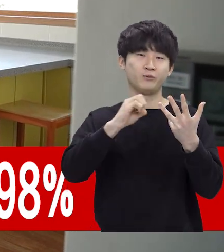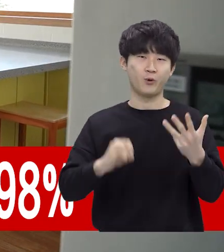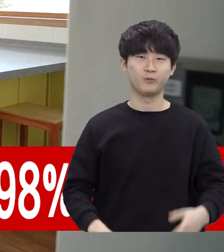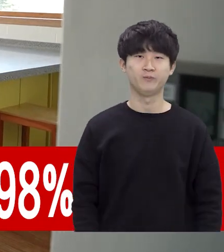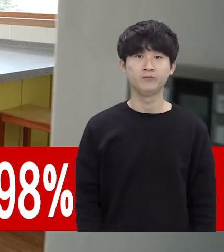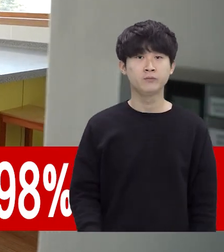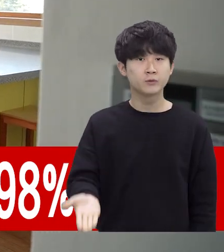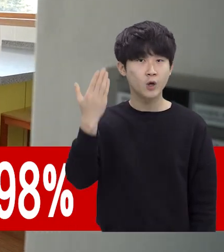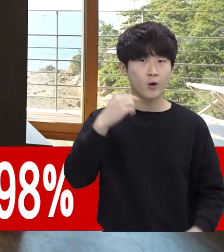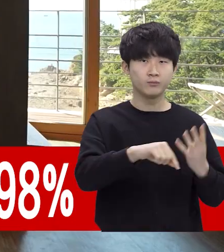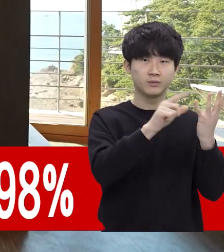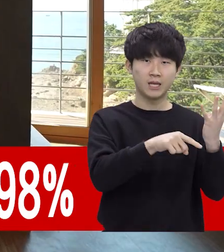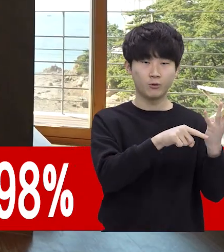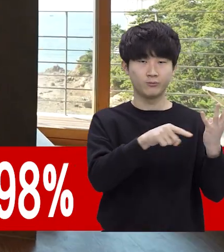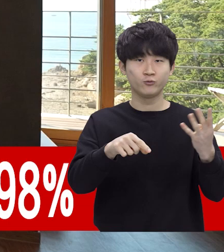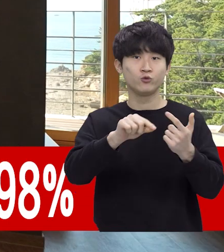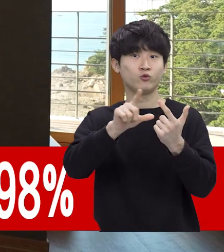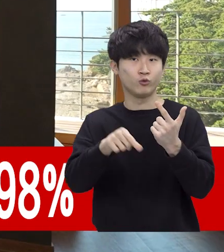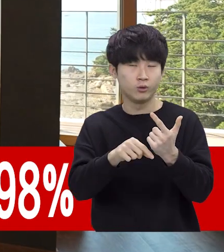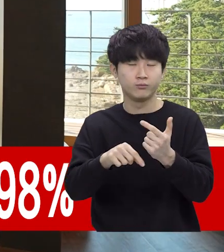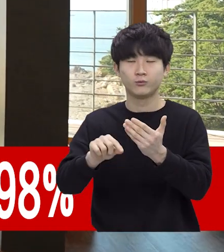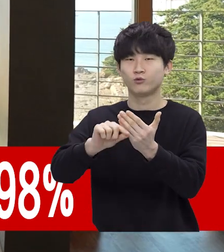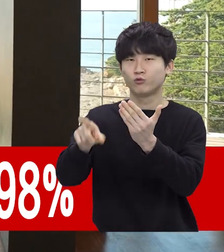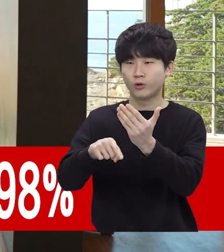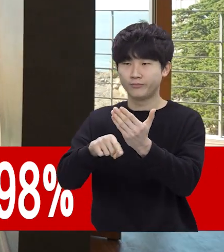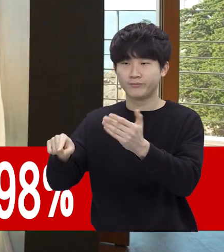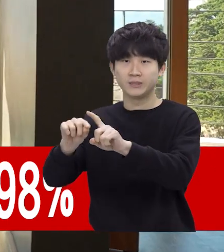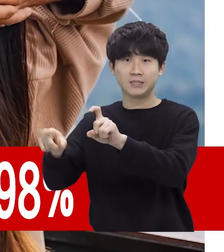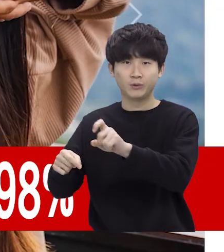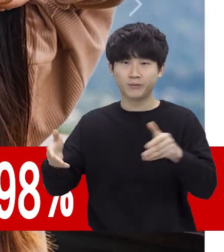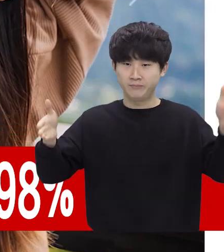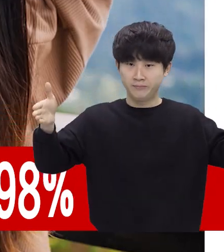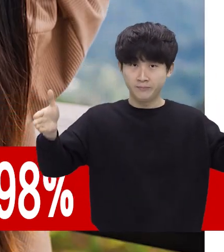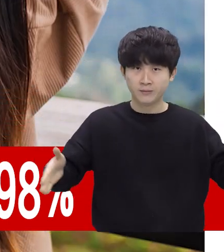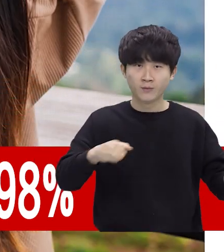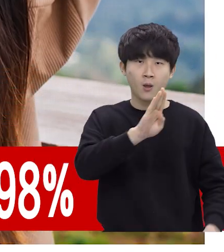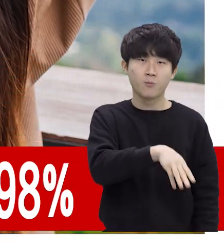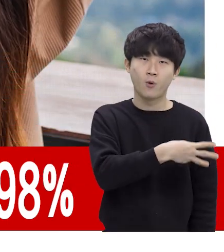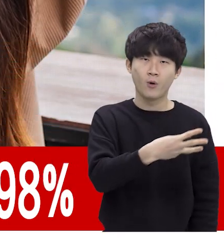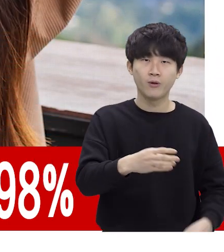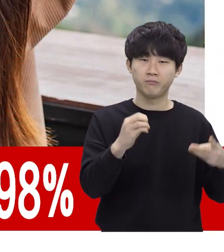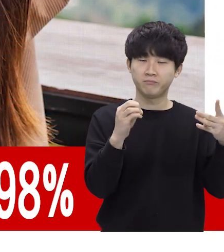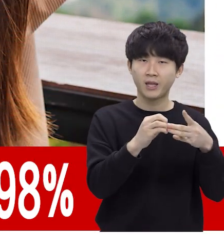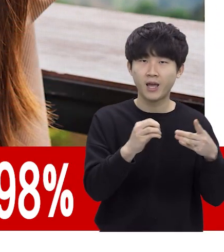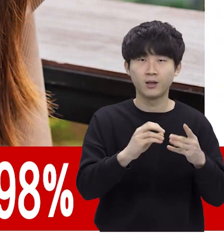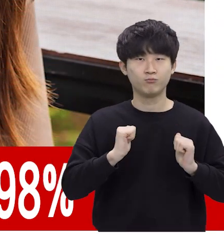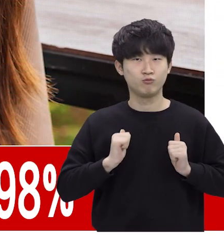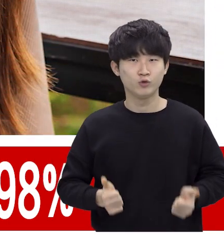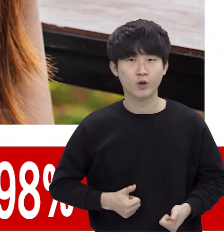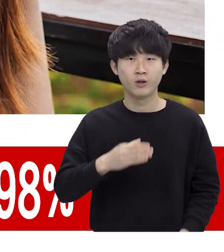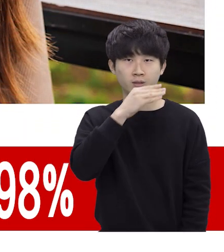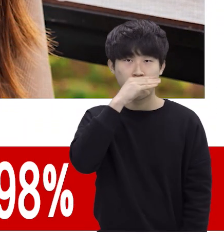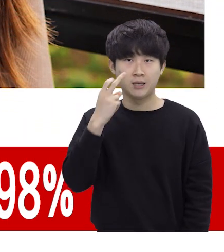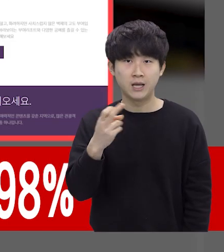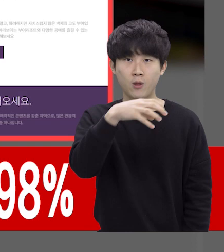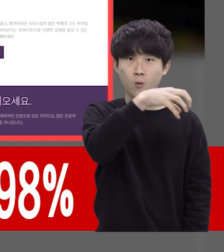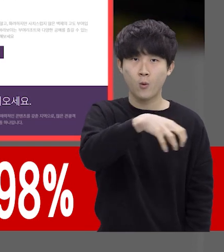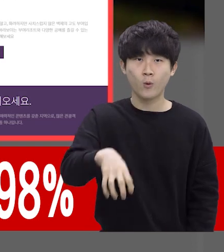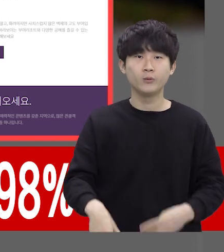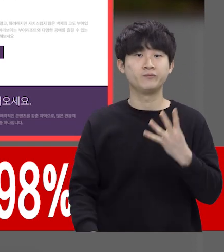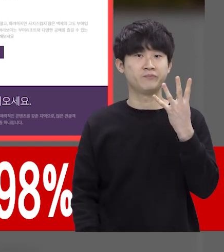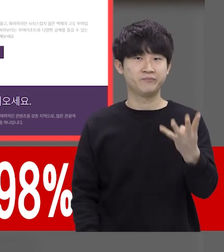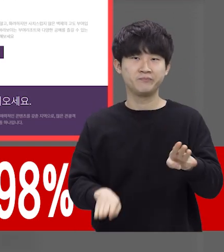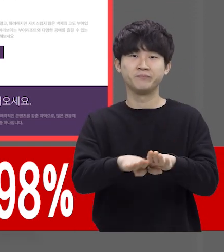나타났습니다. 올해 충남 워케이션은 지난 4월부터 6월, 9월부터 11월까지 모두 13차례에 걸쳐 보령과